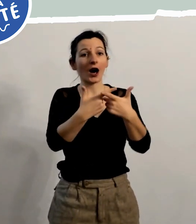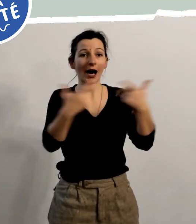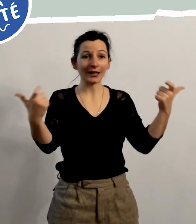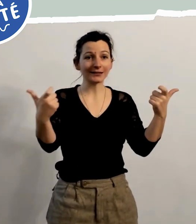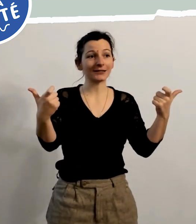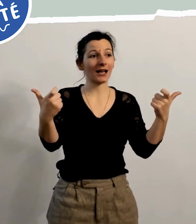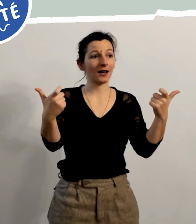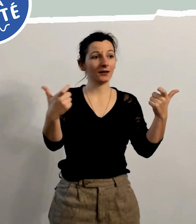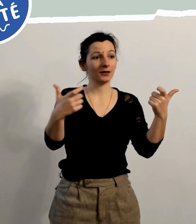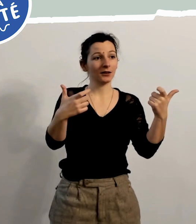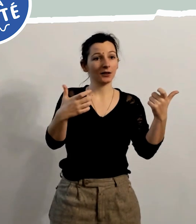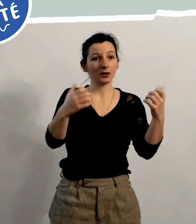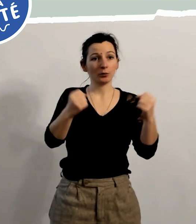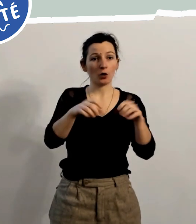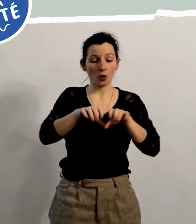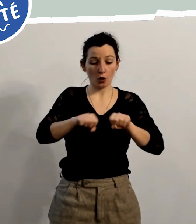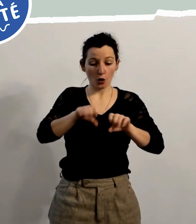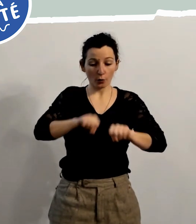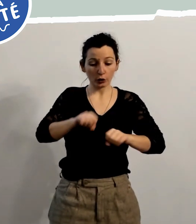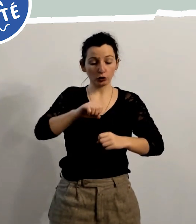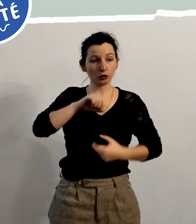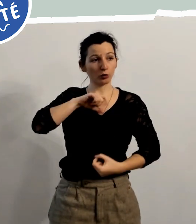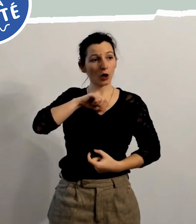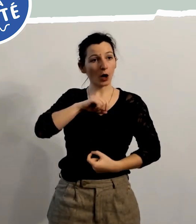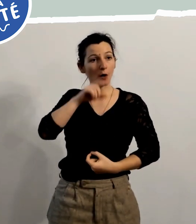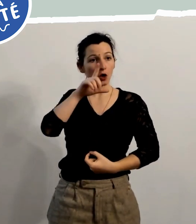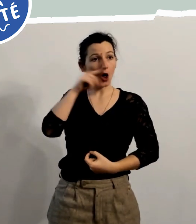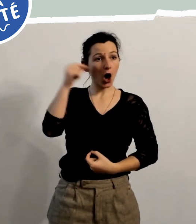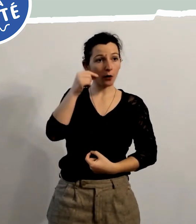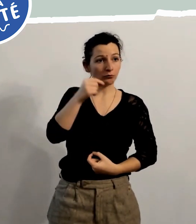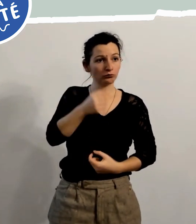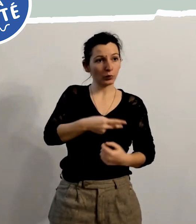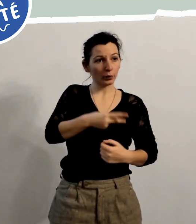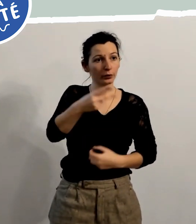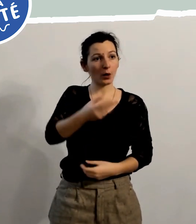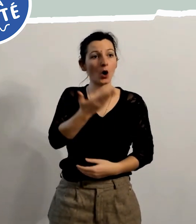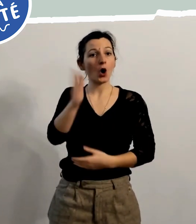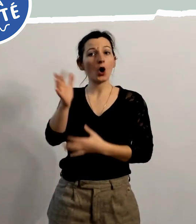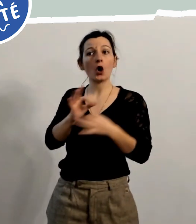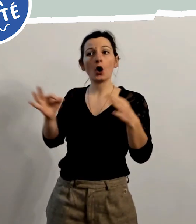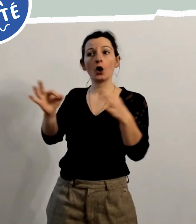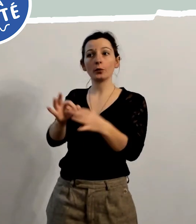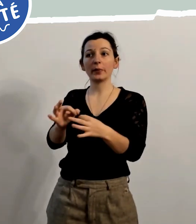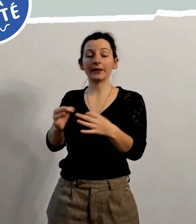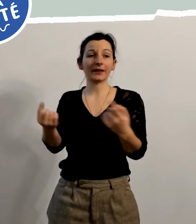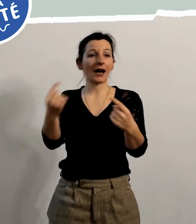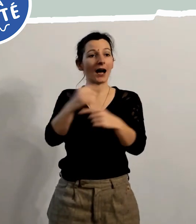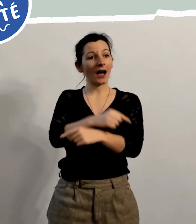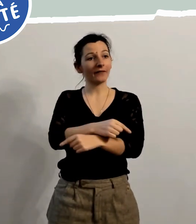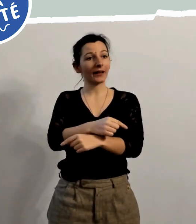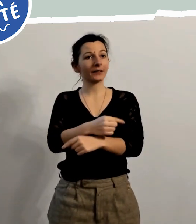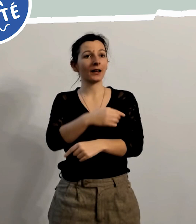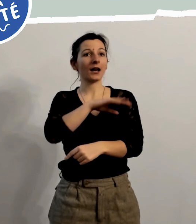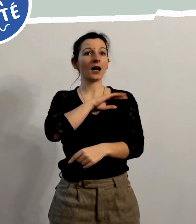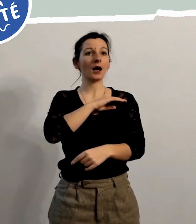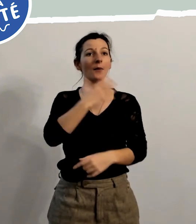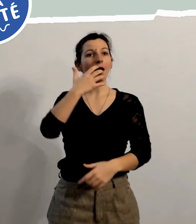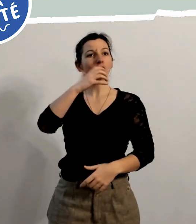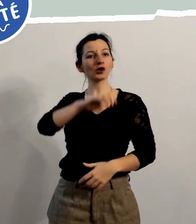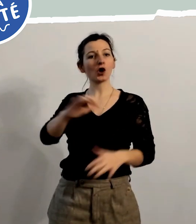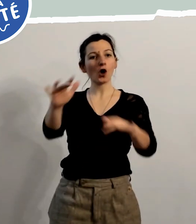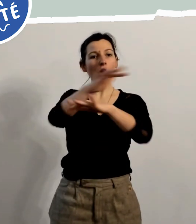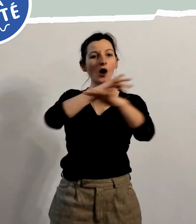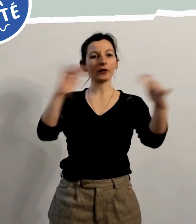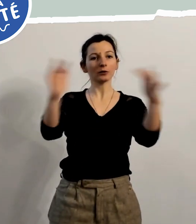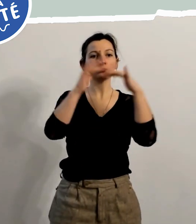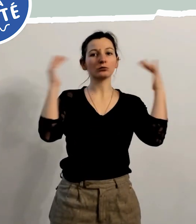la procréation de la testostérone, etc. D'autres pays qui sont chauds disent que les hommes, étant donné qu'ils sont dans des pays chauds,